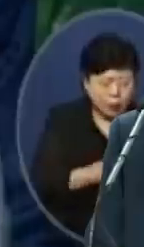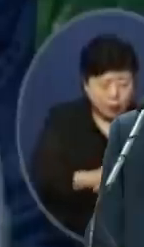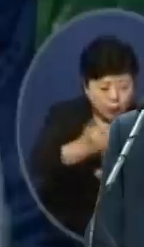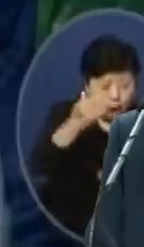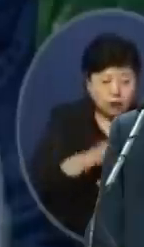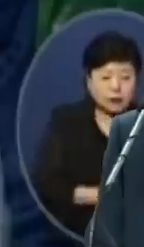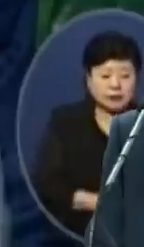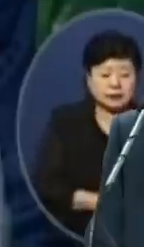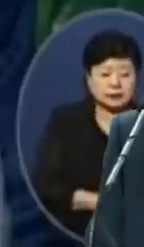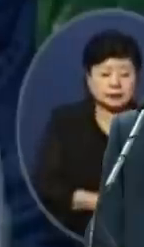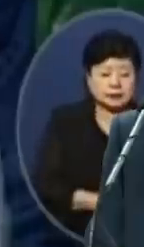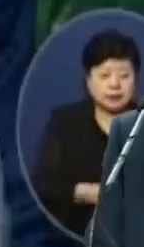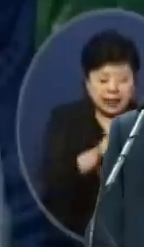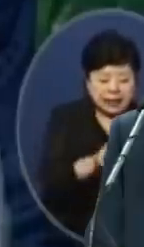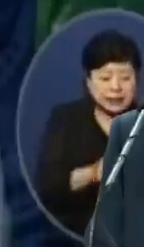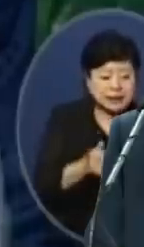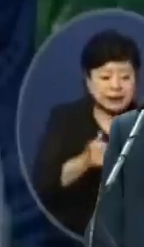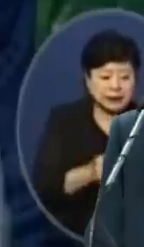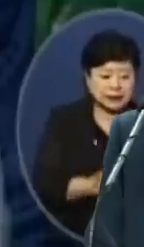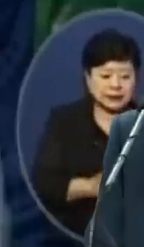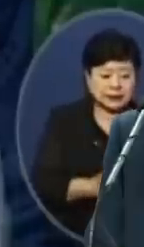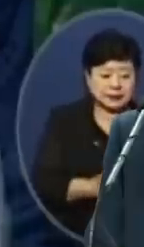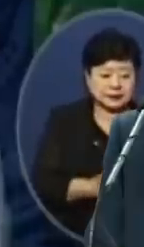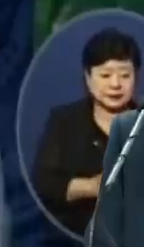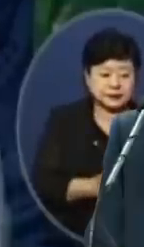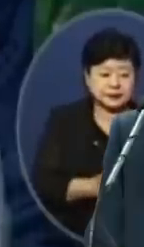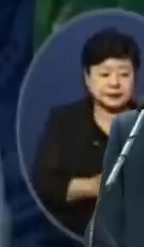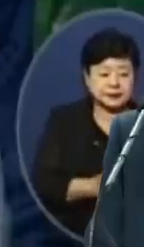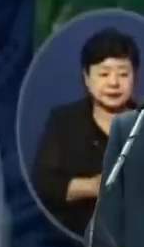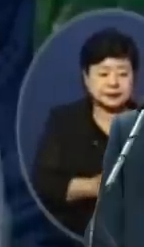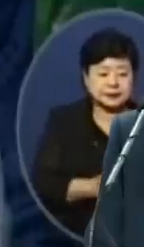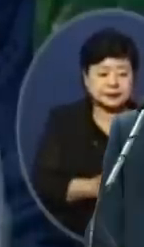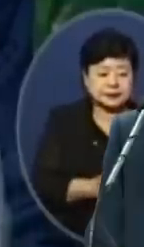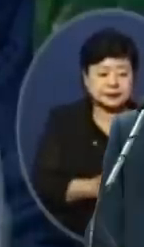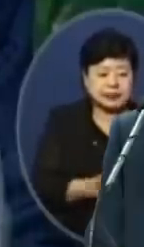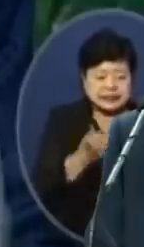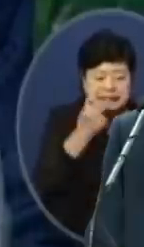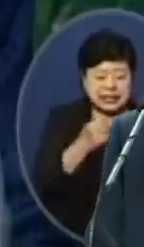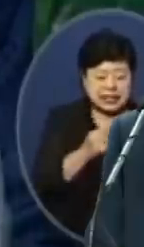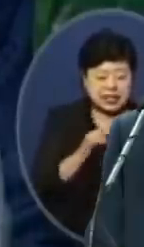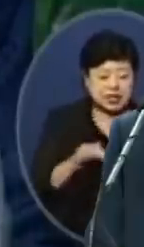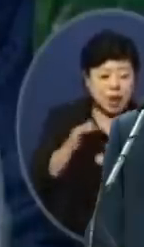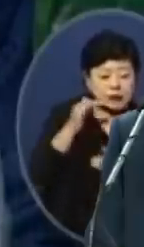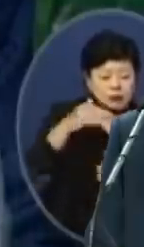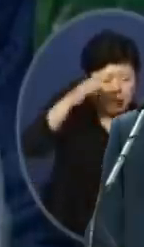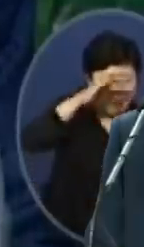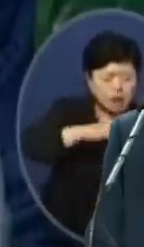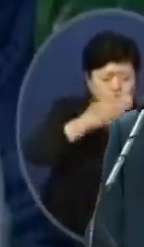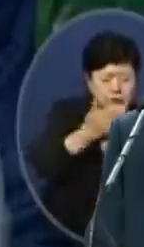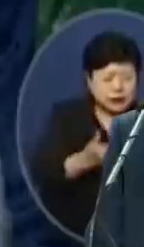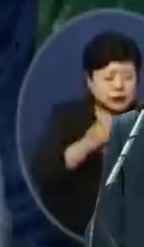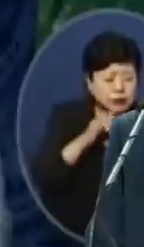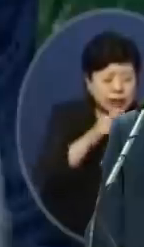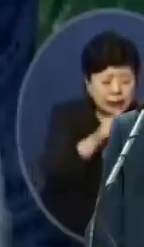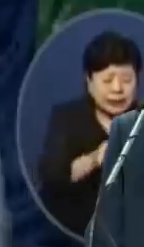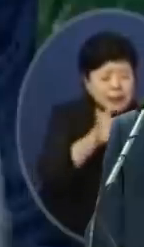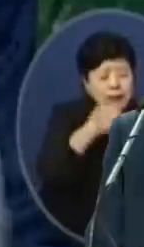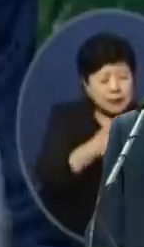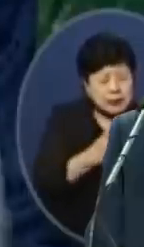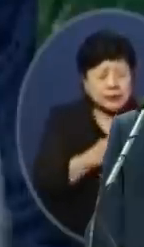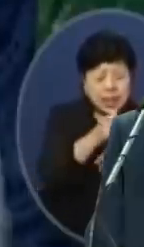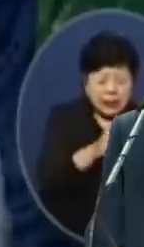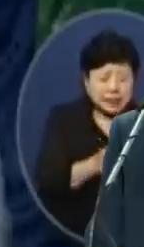멸한다. 하나님의 생기가 넘치나게 한다. 그러므로 안수기도를 받고 난 다음에는 하나님